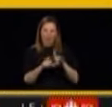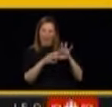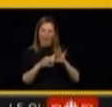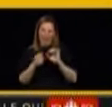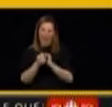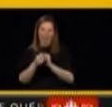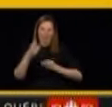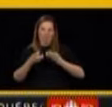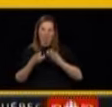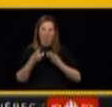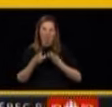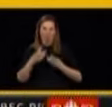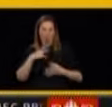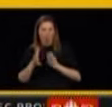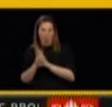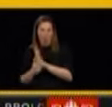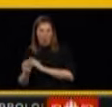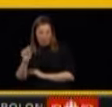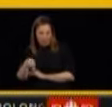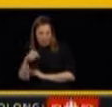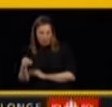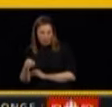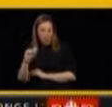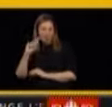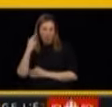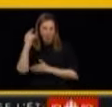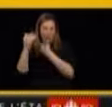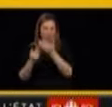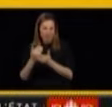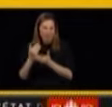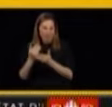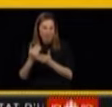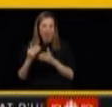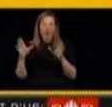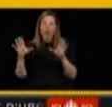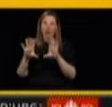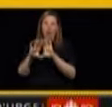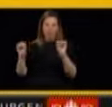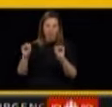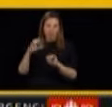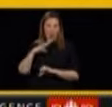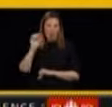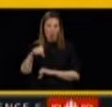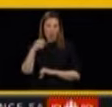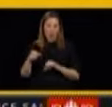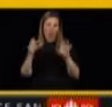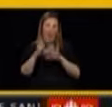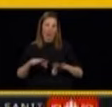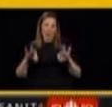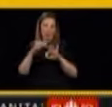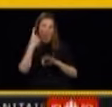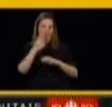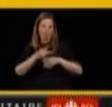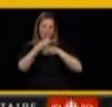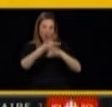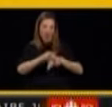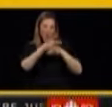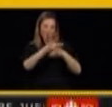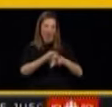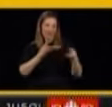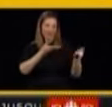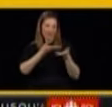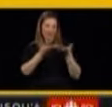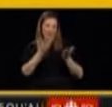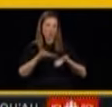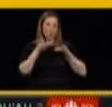les qualifications, est-ce qu'ils ont vraiment le diplôme qui est nécessaire pour donner les services qu'on s'attend à avoir de